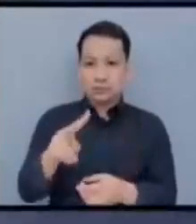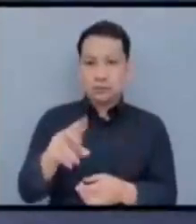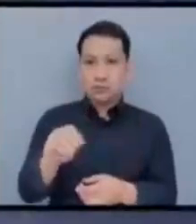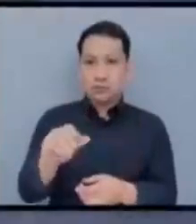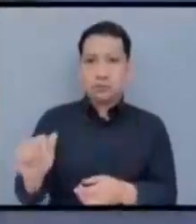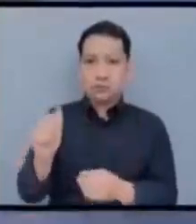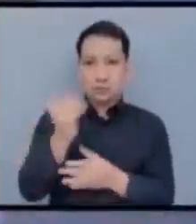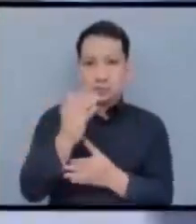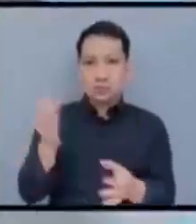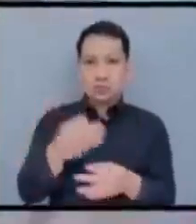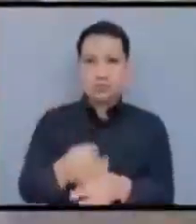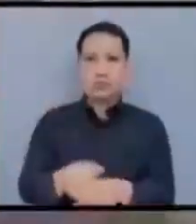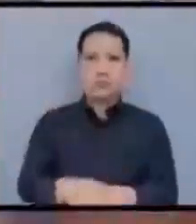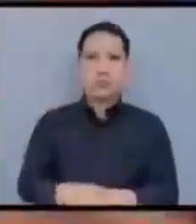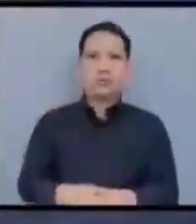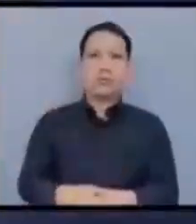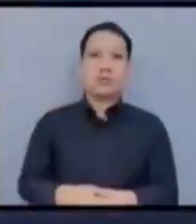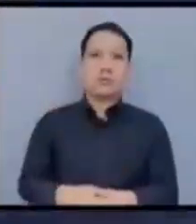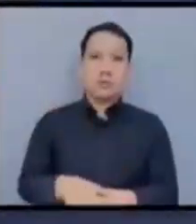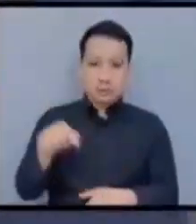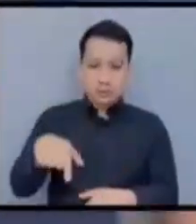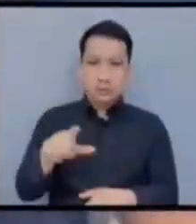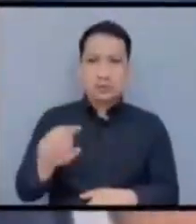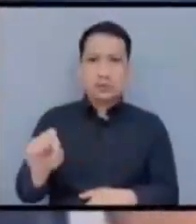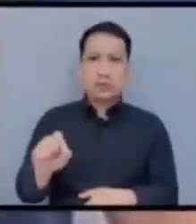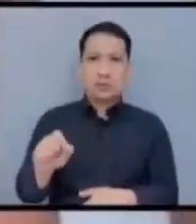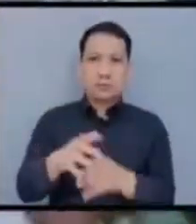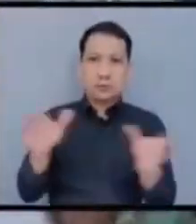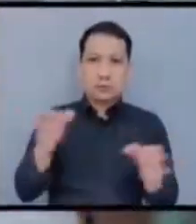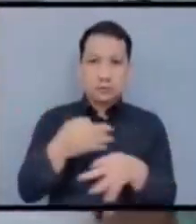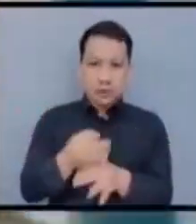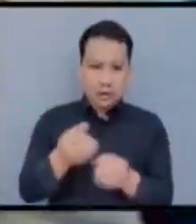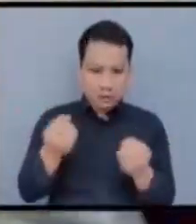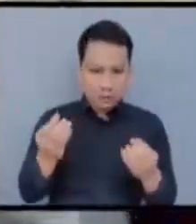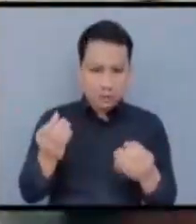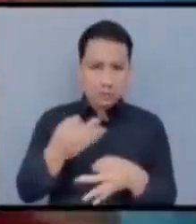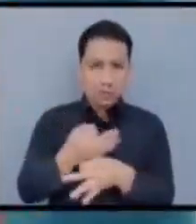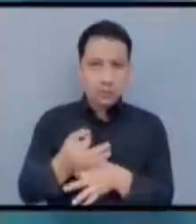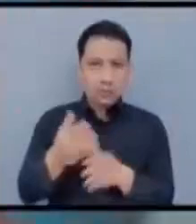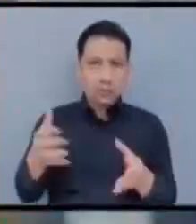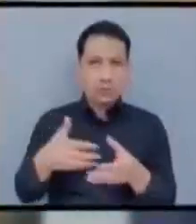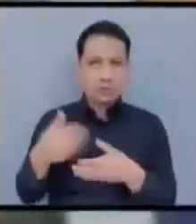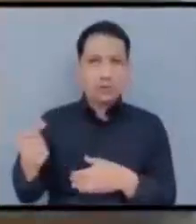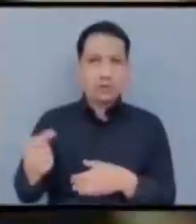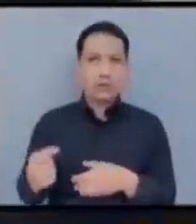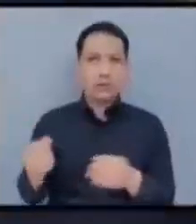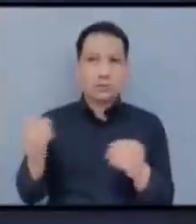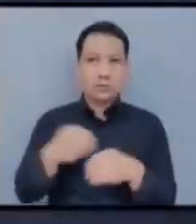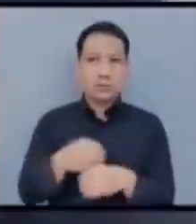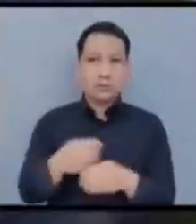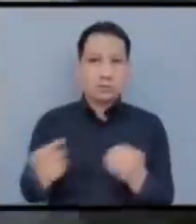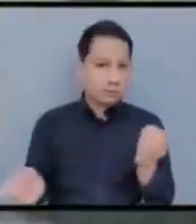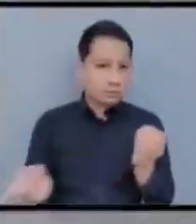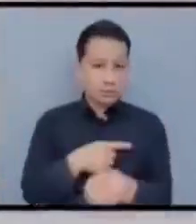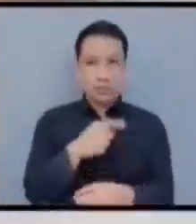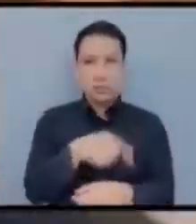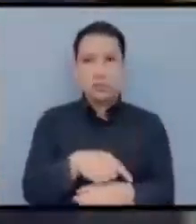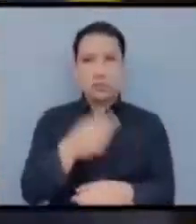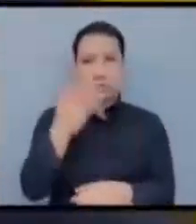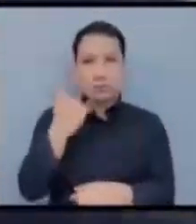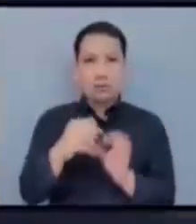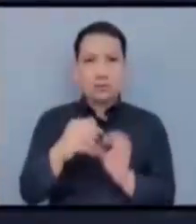Talaga fixer dito sa opisina mo? Ano nangyayari dito? Agad din siyang sinibak sa pwesto dahil sa